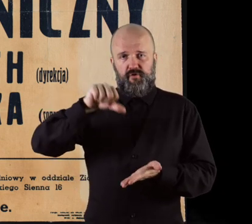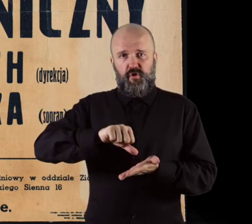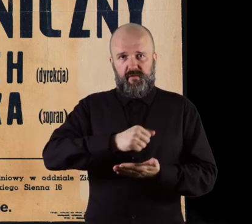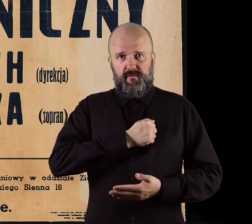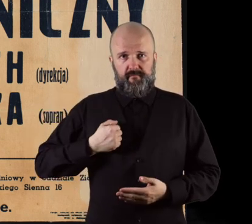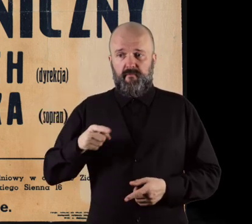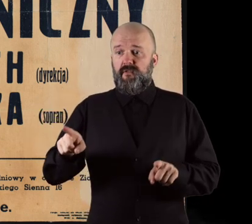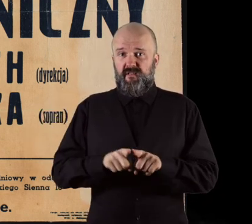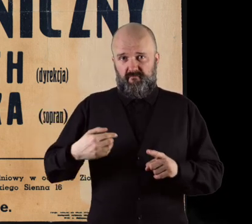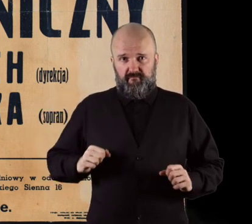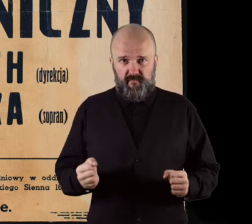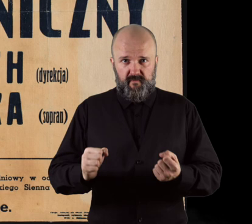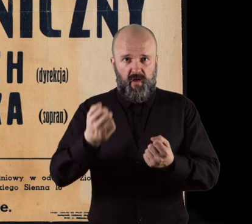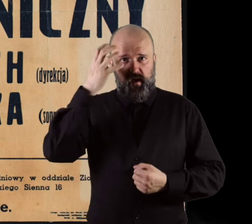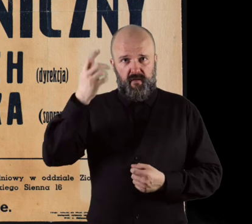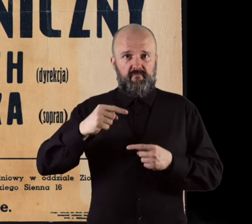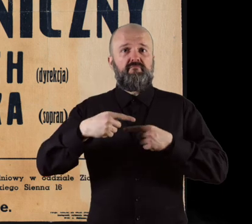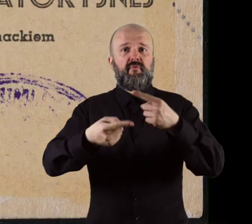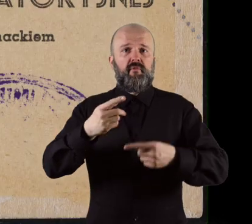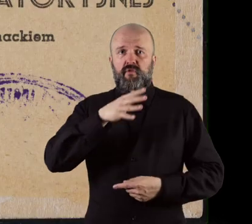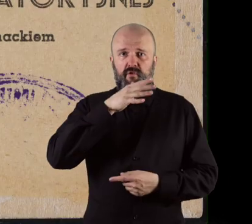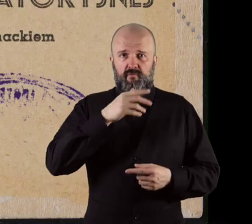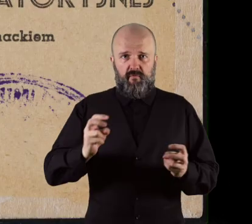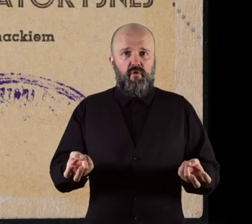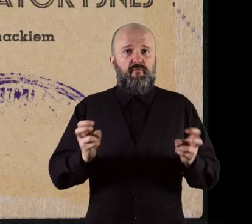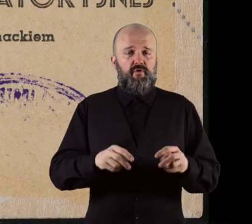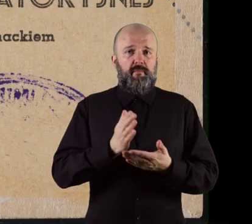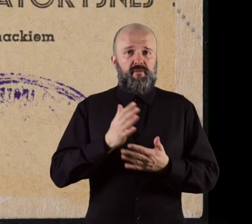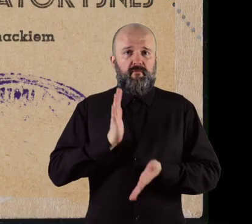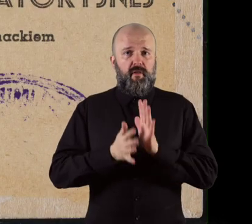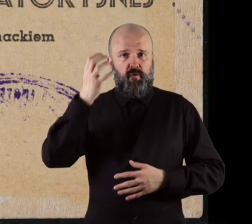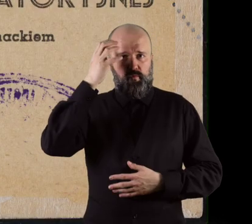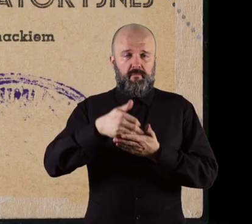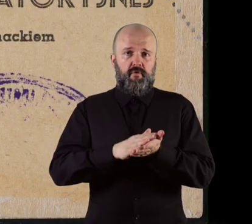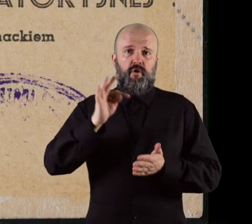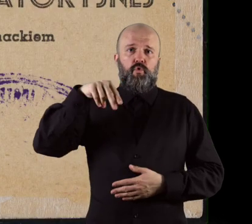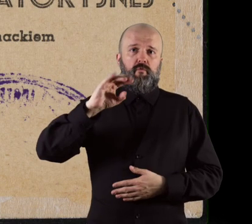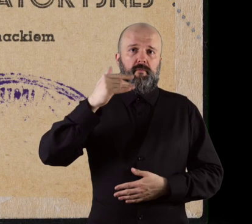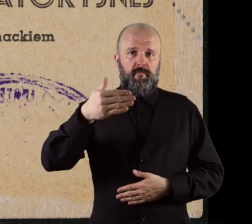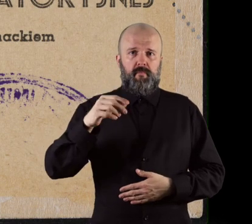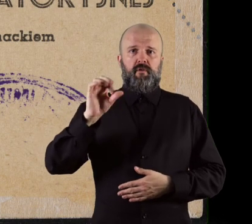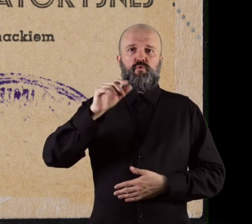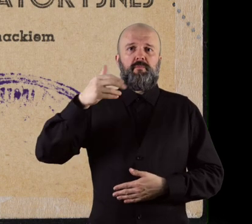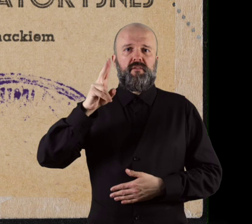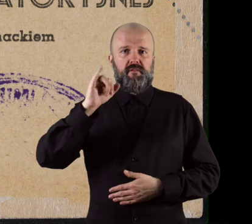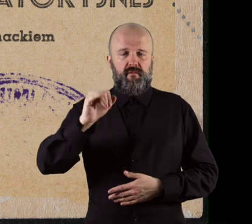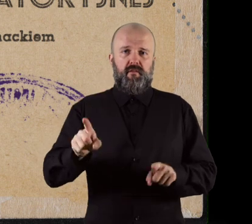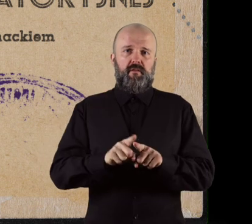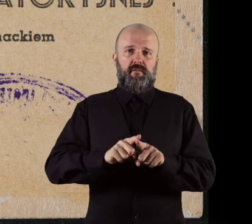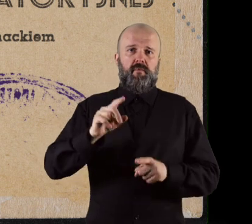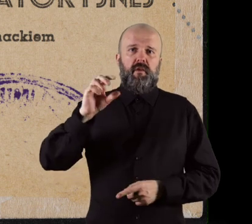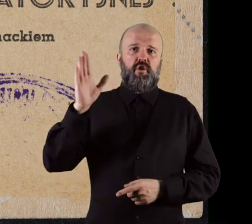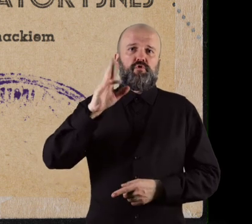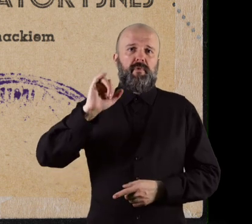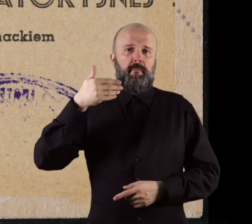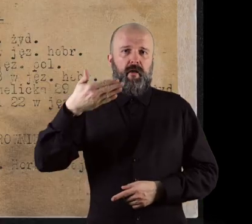Warszawie działali także artyści pochodzenia żydowskiego, współtworzący międzywojenną kulturę polską, tacy jak Julian Tuwim i Antoni Słonimski, Władysław Szpilman i